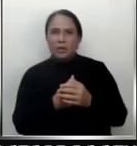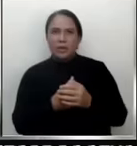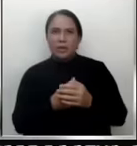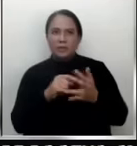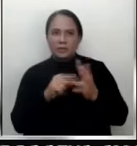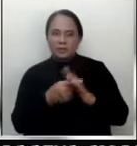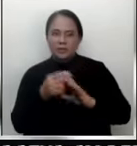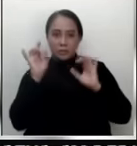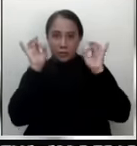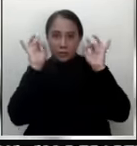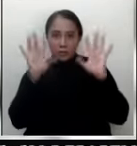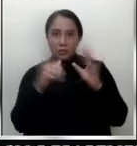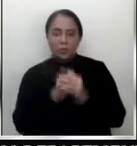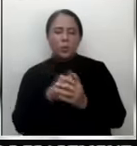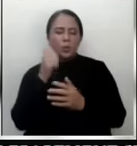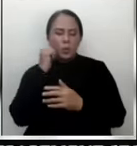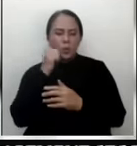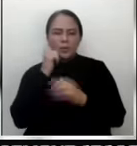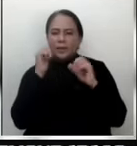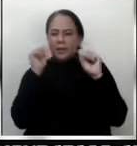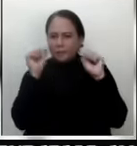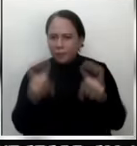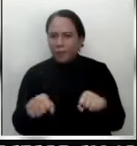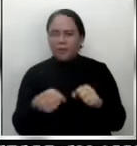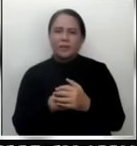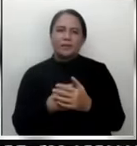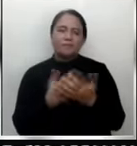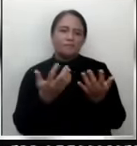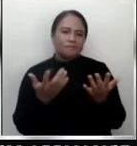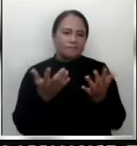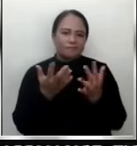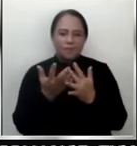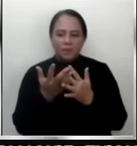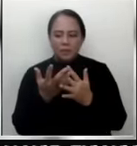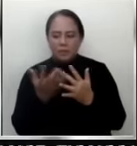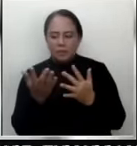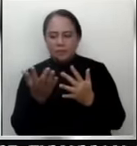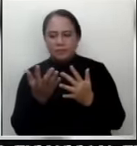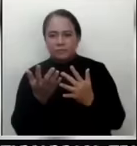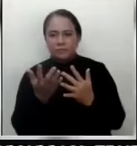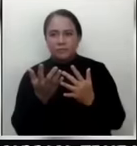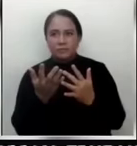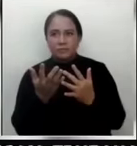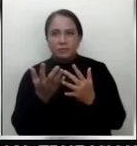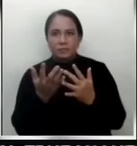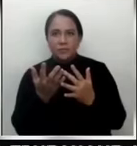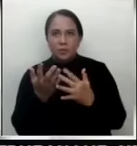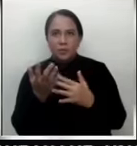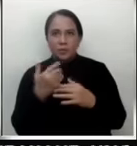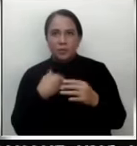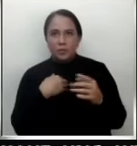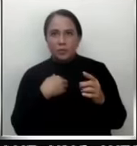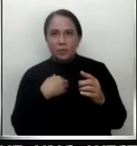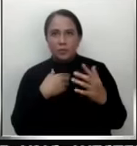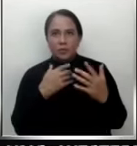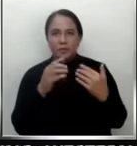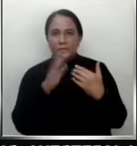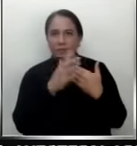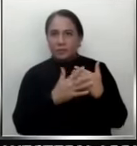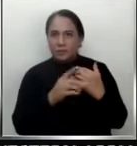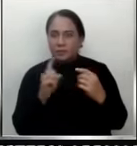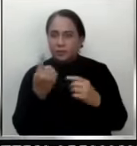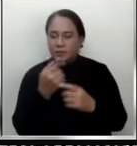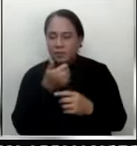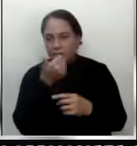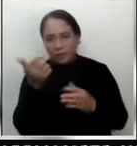There's always the possibility, whether through covert money transfers and other means, I